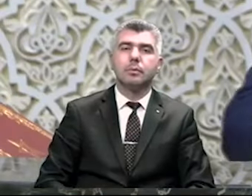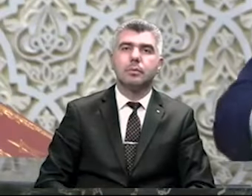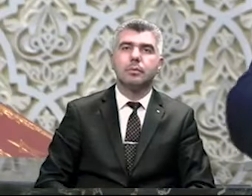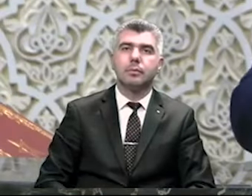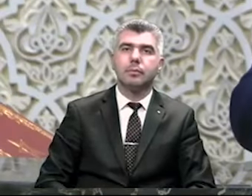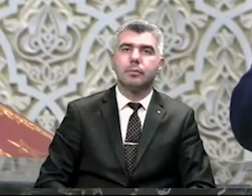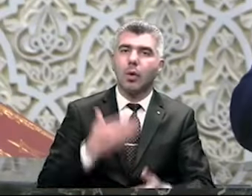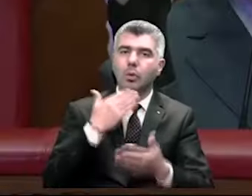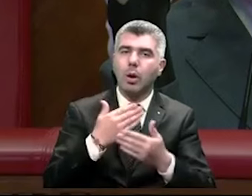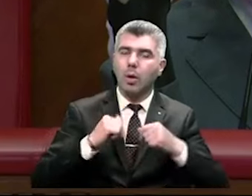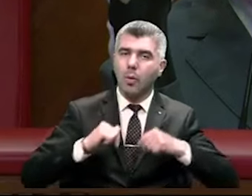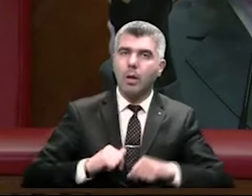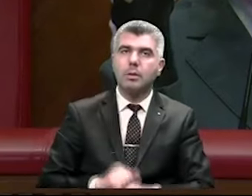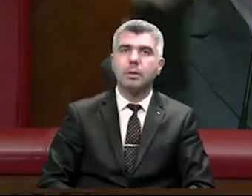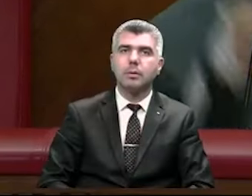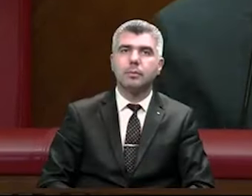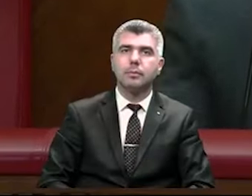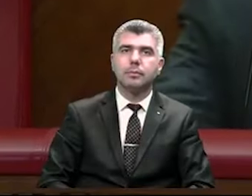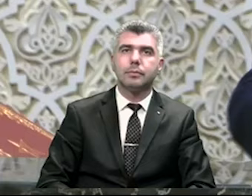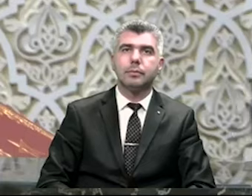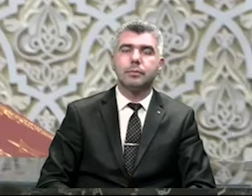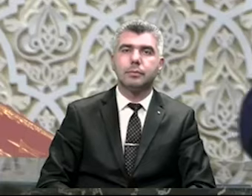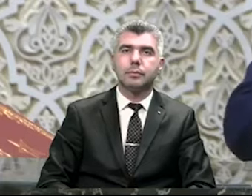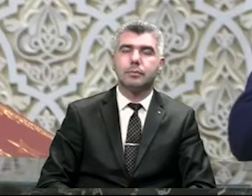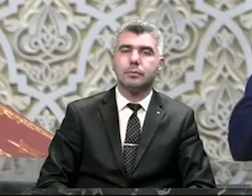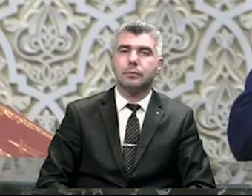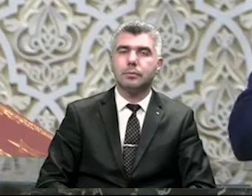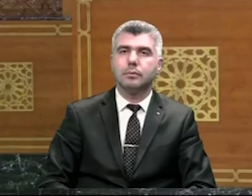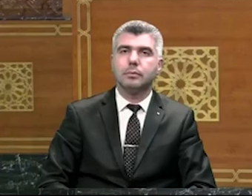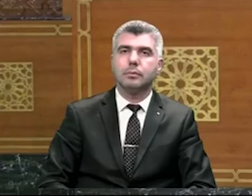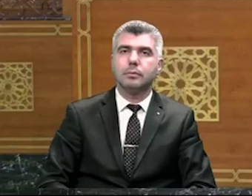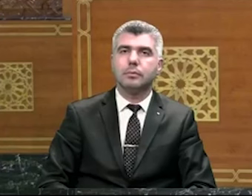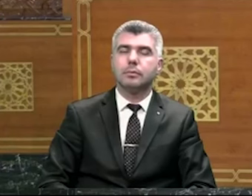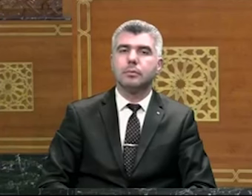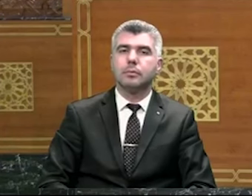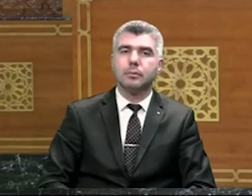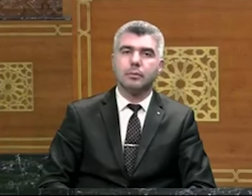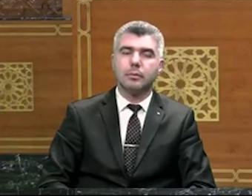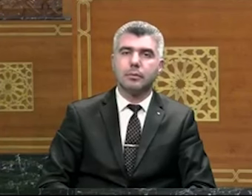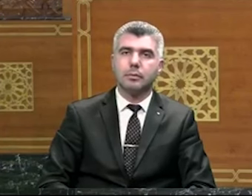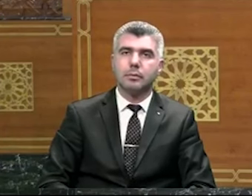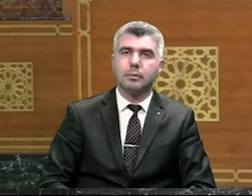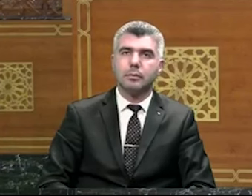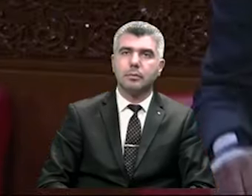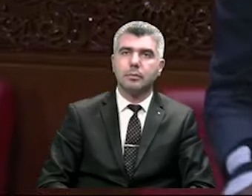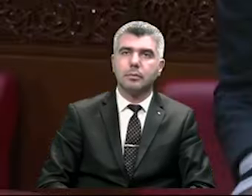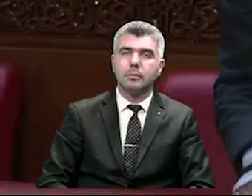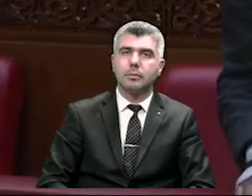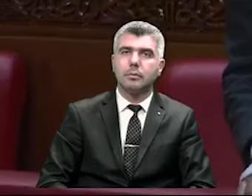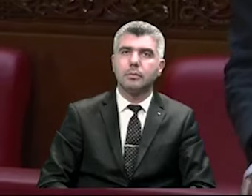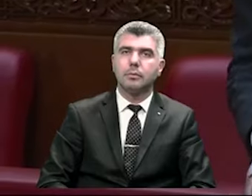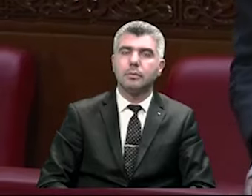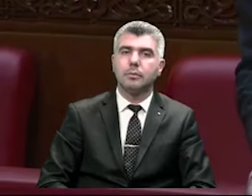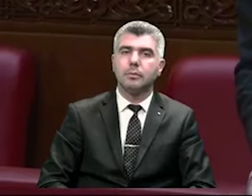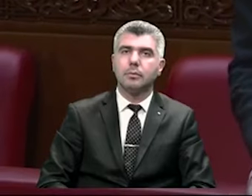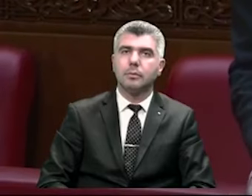شكرا شكرا للسيد الوزير المحترم تفضلوا تفضلوا تفضل تفضلوا في بضع ثواني تفضلوا السيد الوزير انا